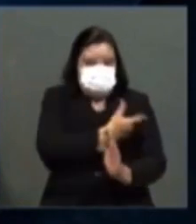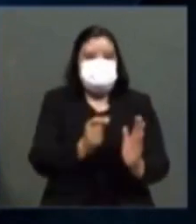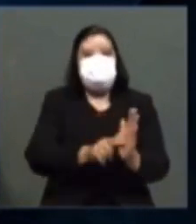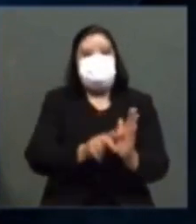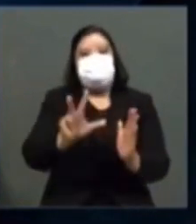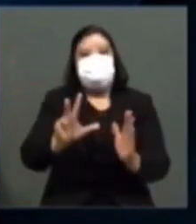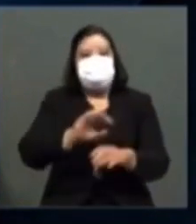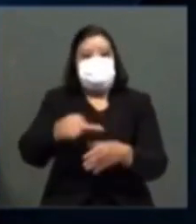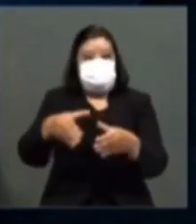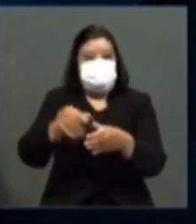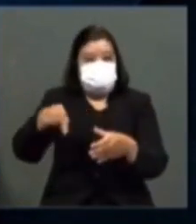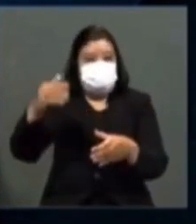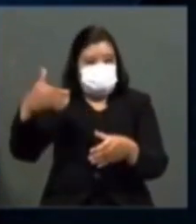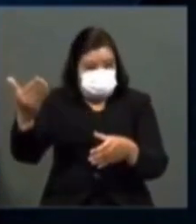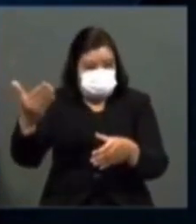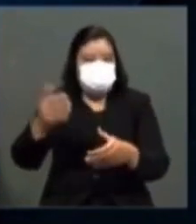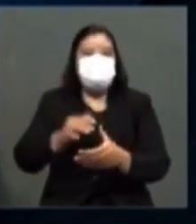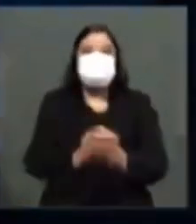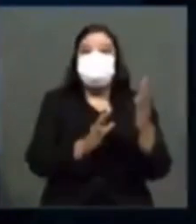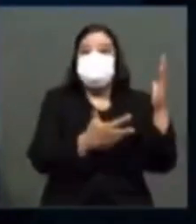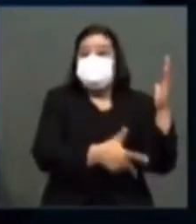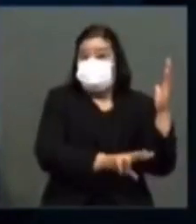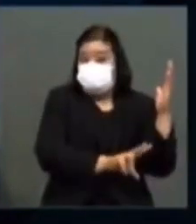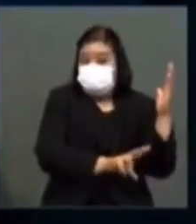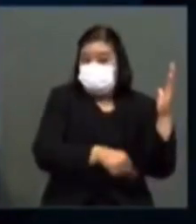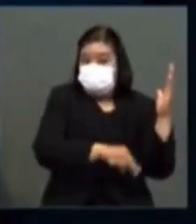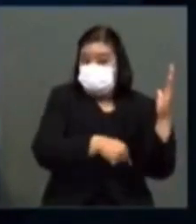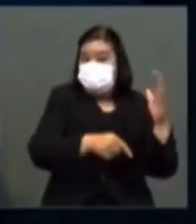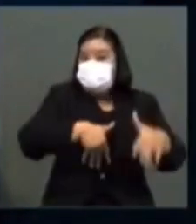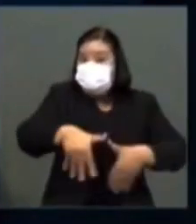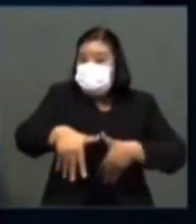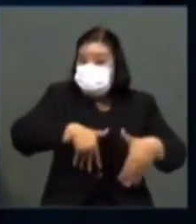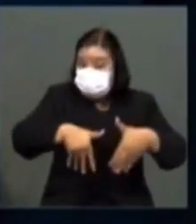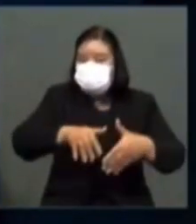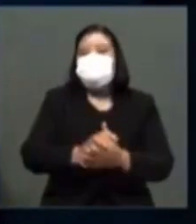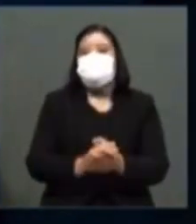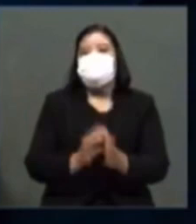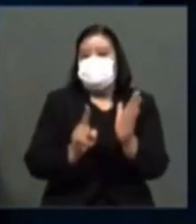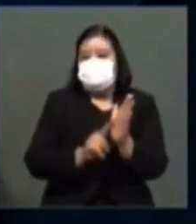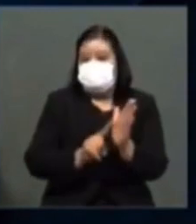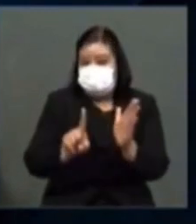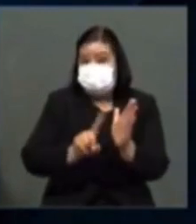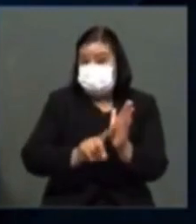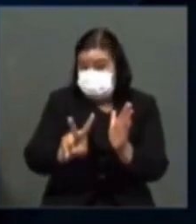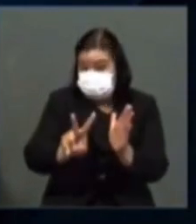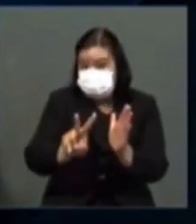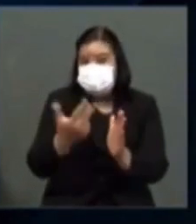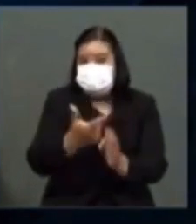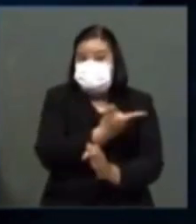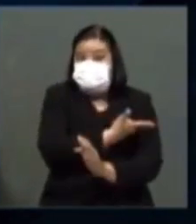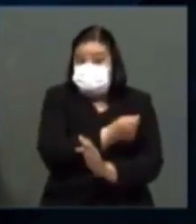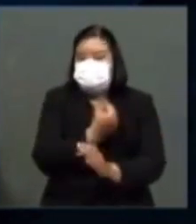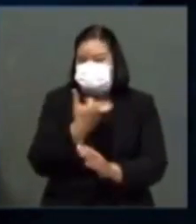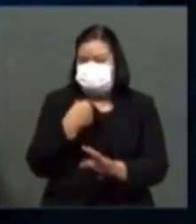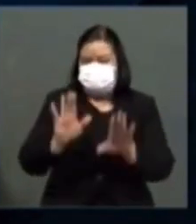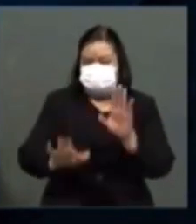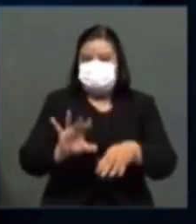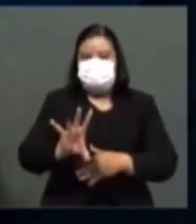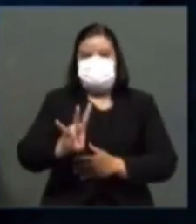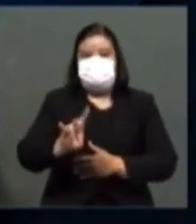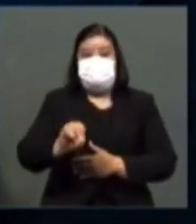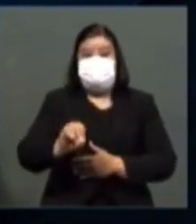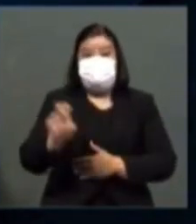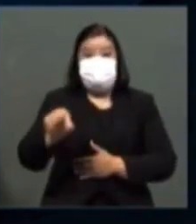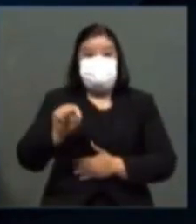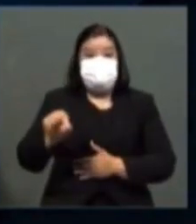ช่นกันกับในจังหวัดภูเก็ตค่ะซึ่งส่วนใหญ่เนี่ยนะคะใน2เข็มภูเก็ตก็มีการฉีดเกิน 70%